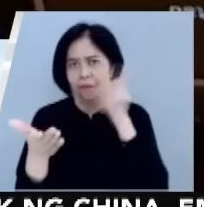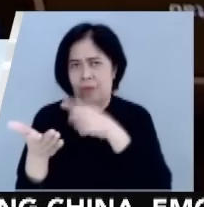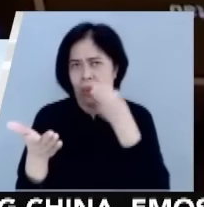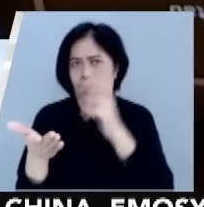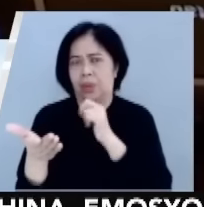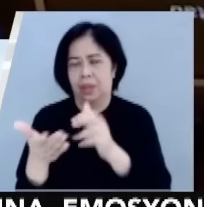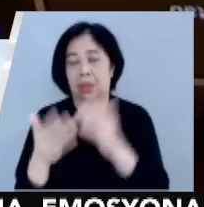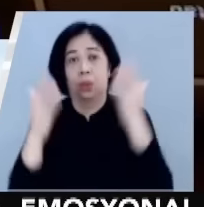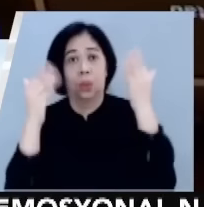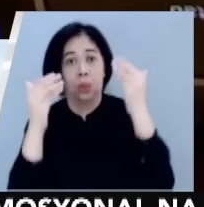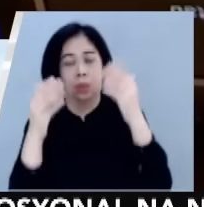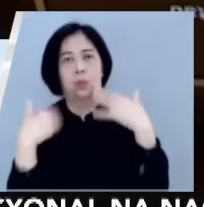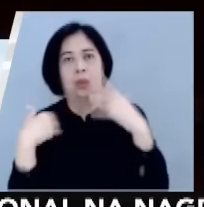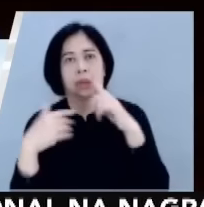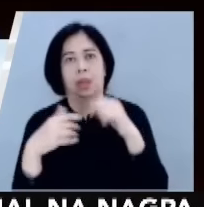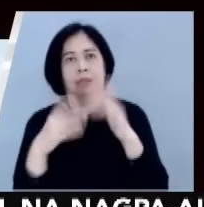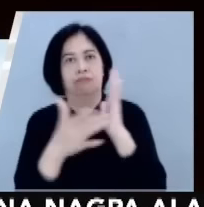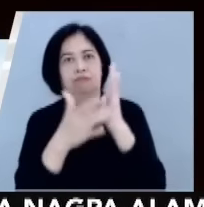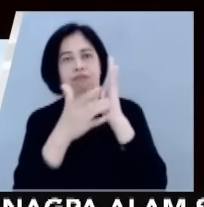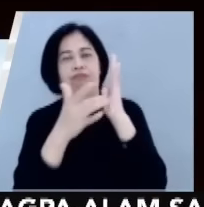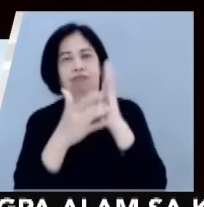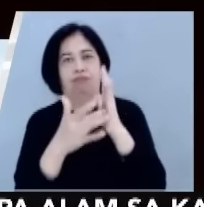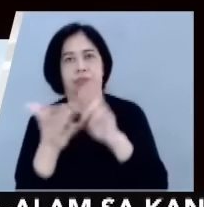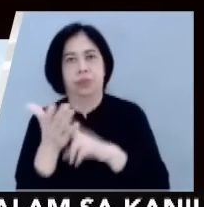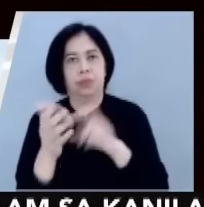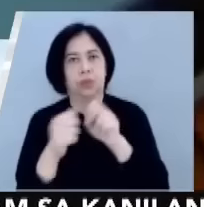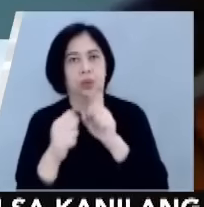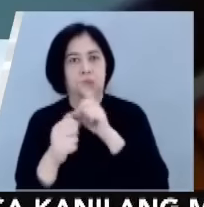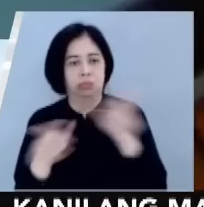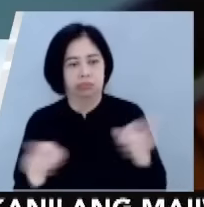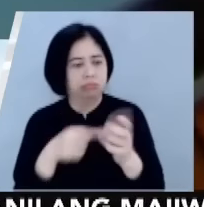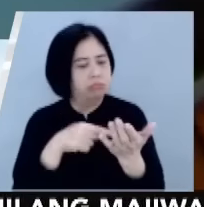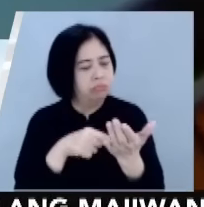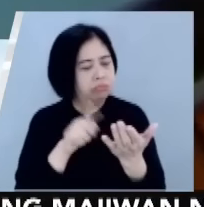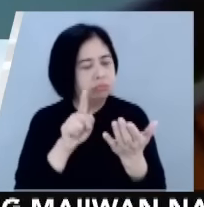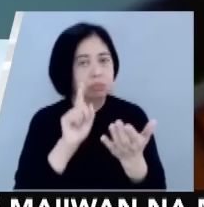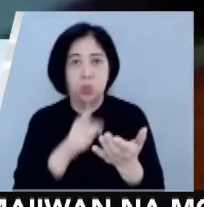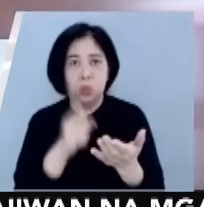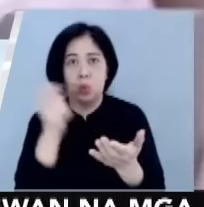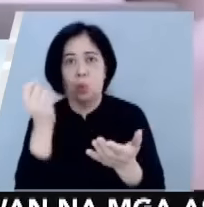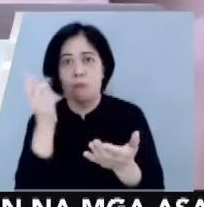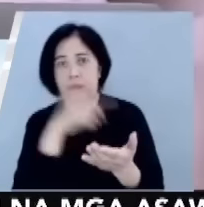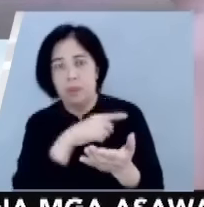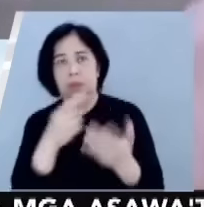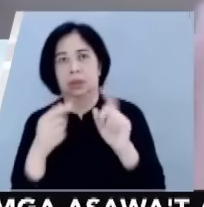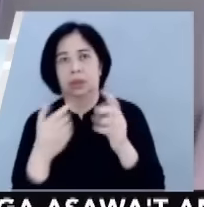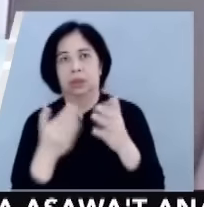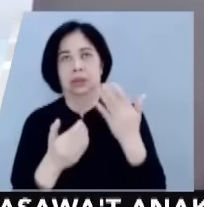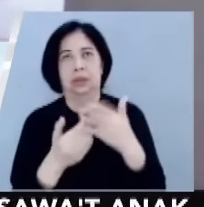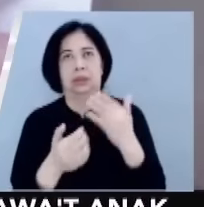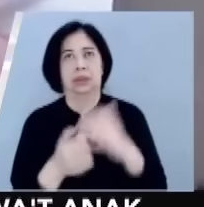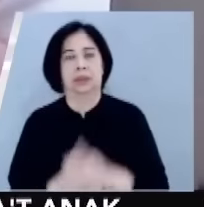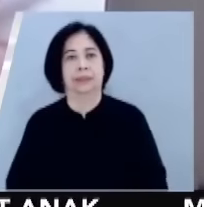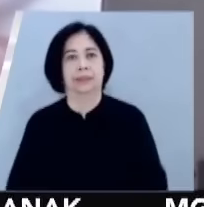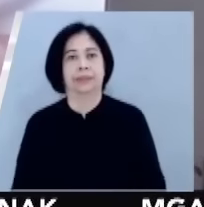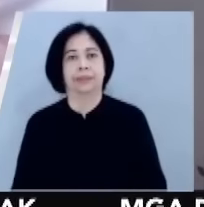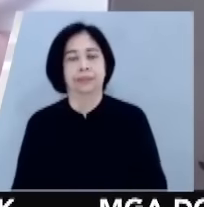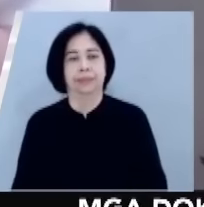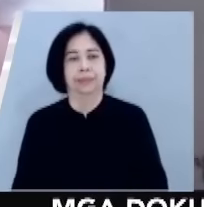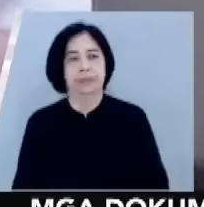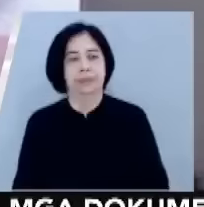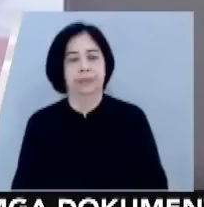daw magkaroon ng digital registry para real-time ma-check kung lehitimo ang isang PWD card. Para sa GMA Integrated News,